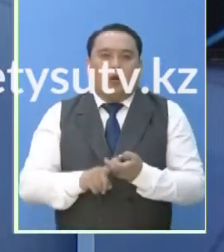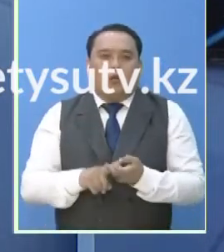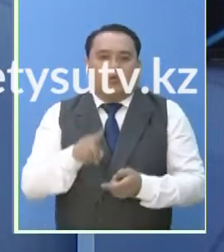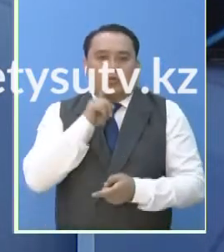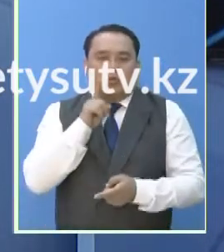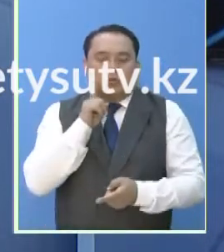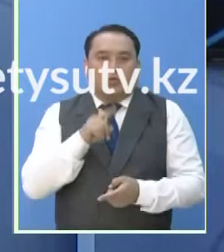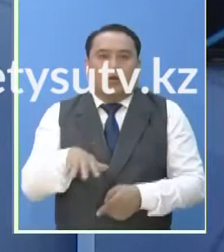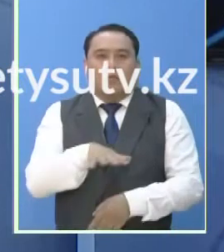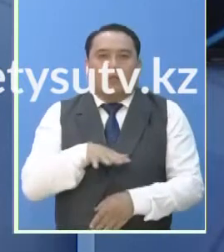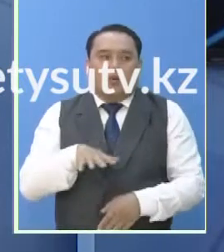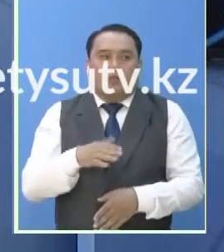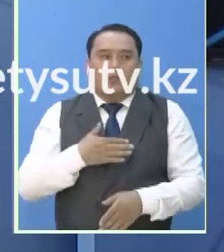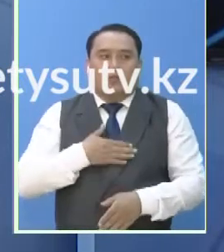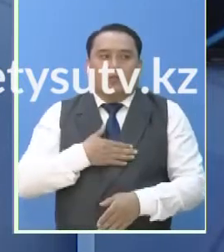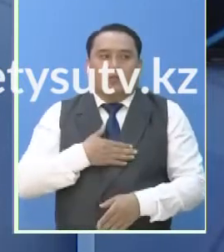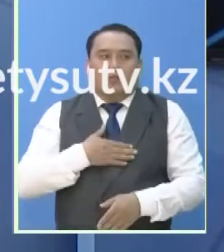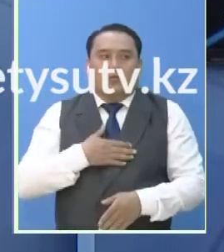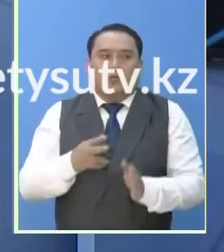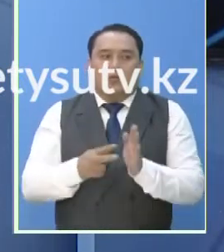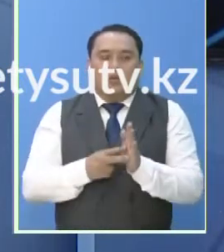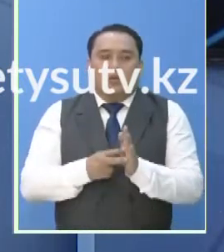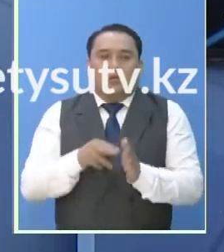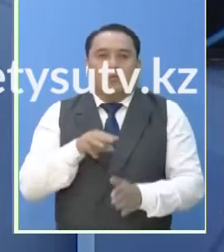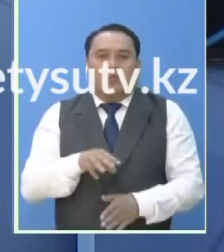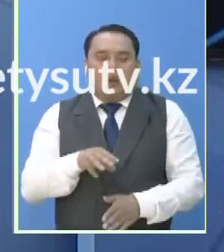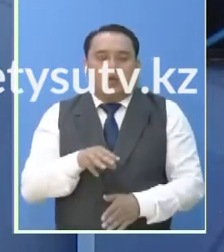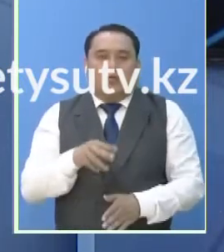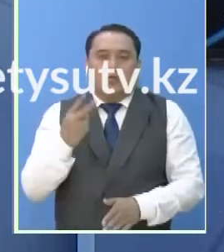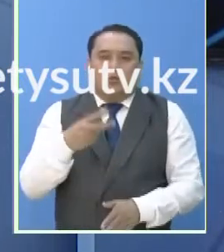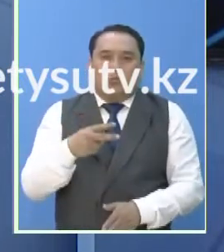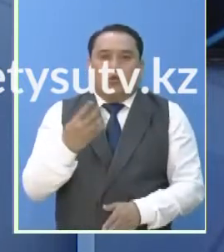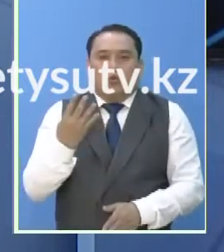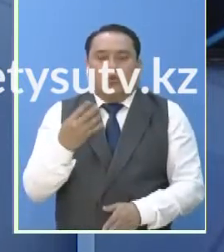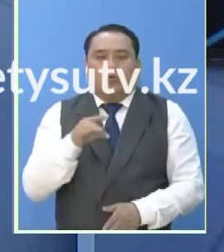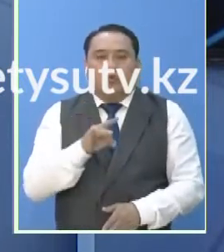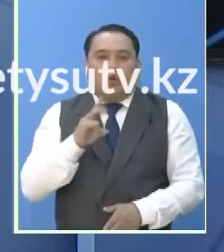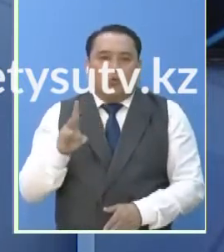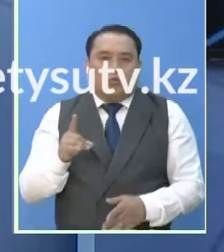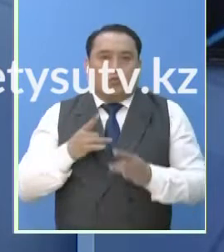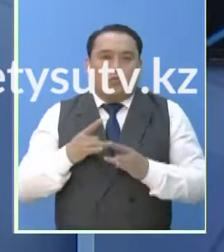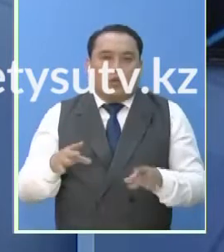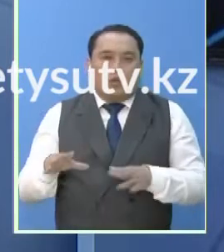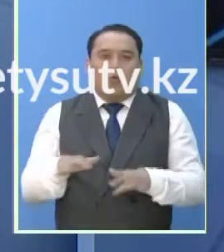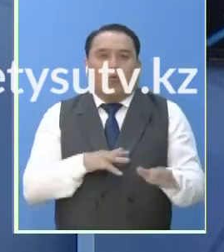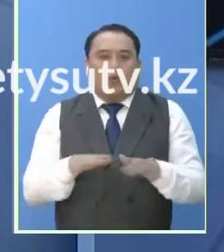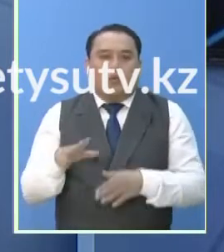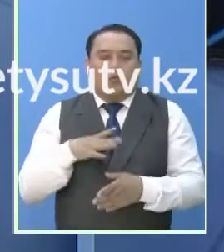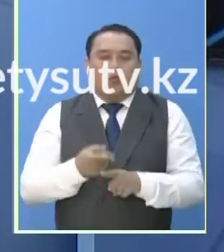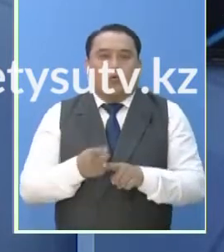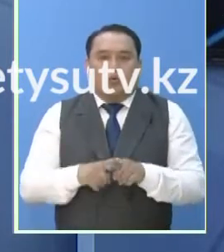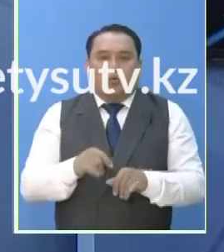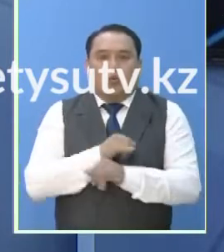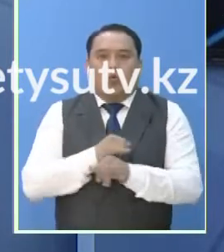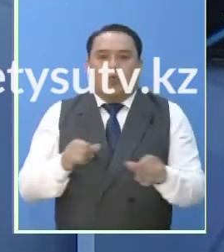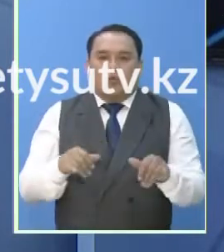аймақта тұрған кезде мынау 8 март, одан кейін 24 наурыз кезіндегі мерекелер бар ғой. Сол жерде өзіңіз